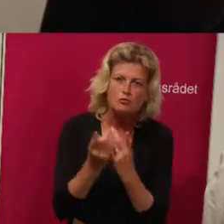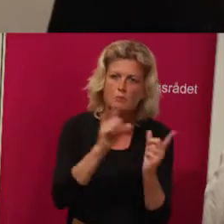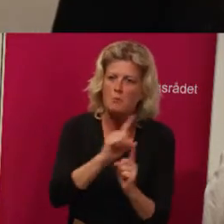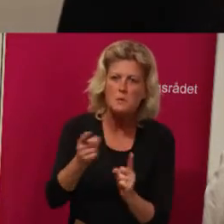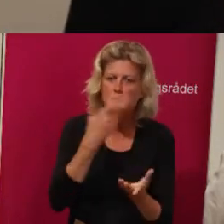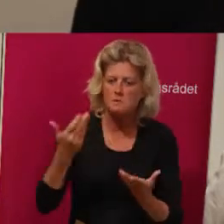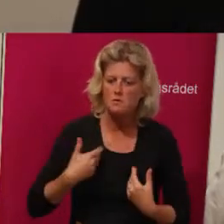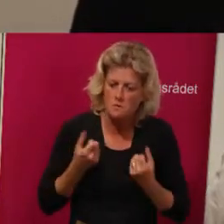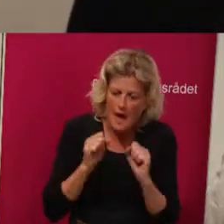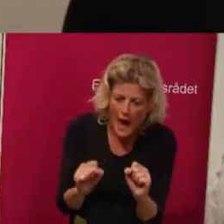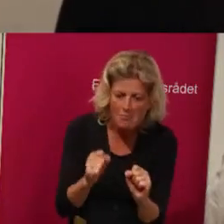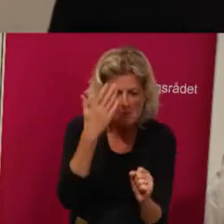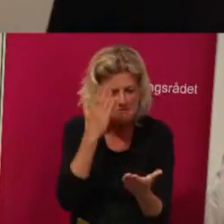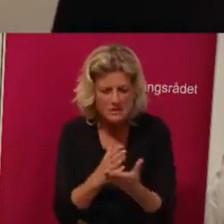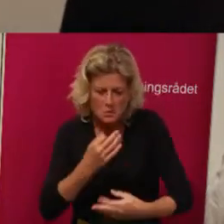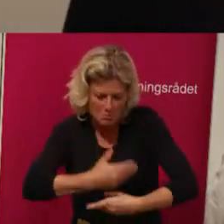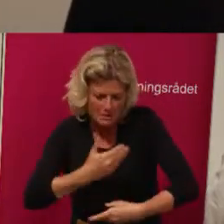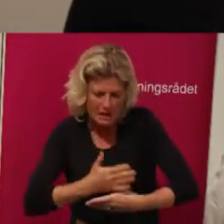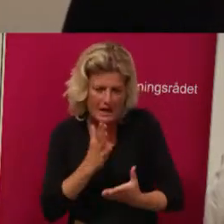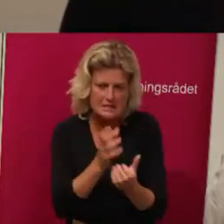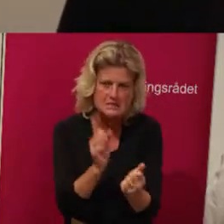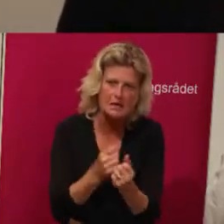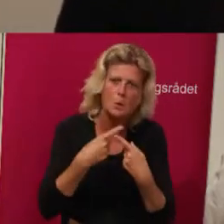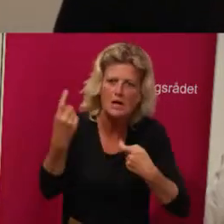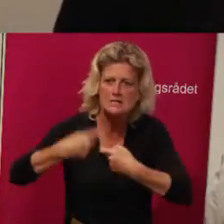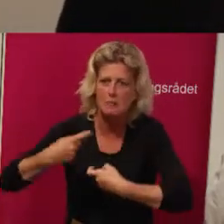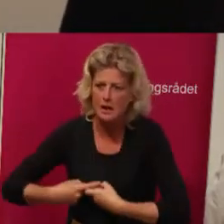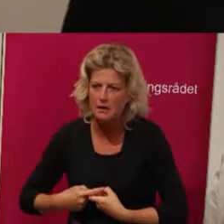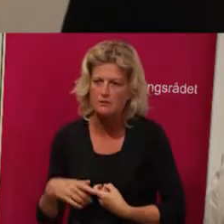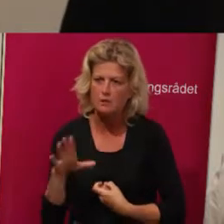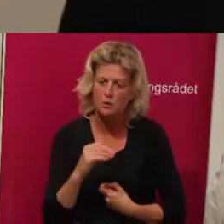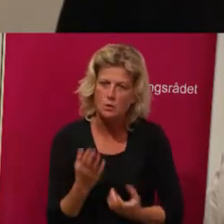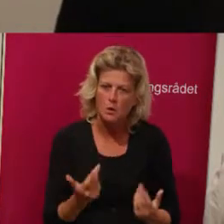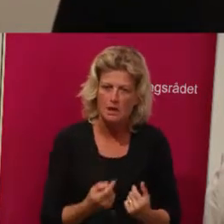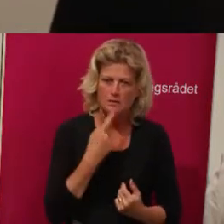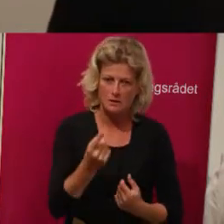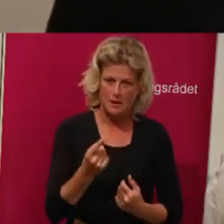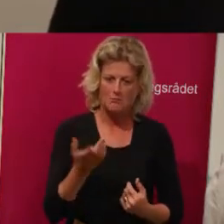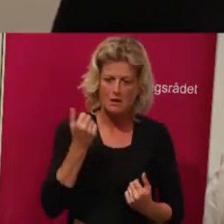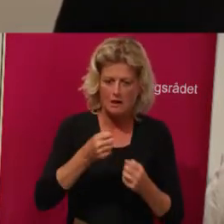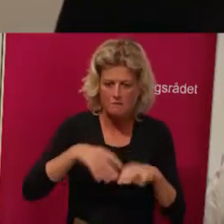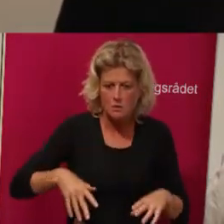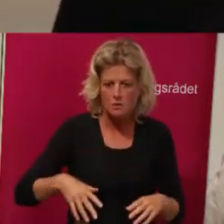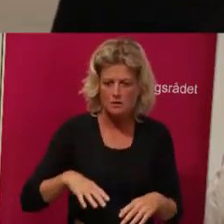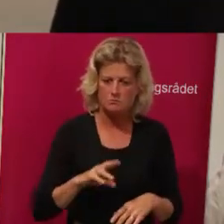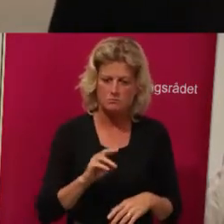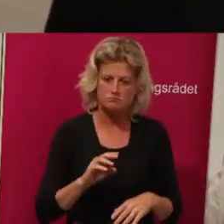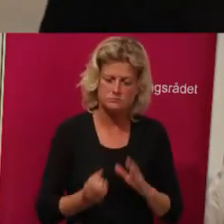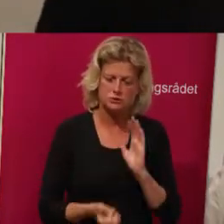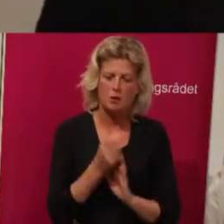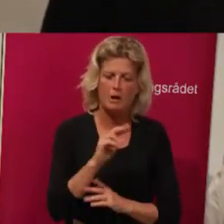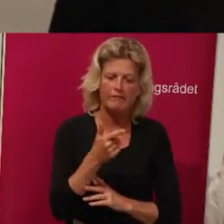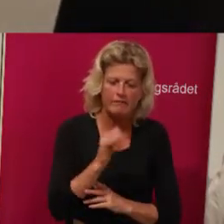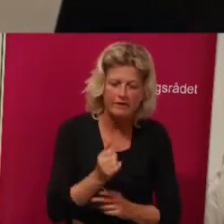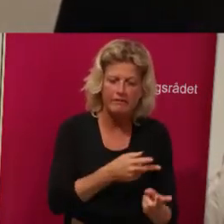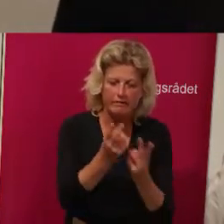ett engagemang. De vet inte hur man ska bete sig. Och då är det ju lätt att man tar sig över utav antidemokratiska krafter. Man blir duperad,